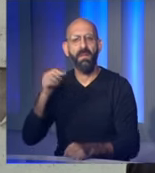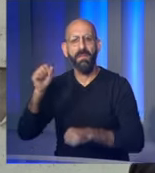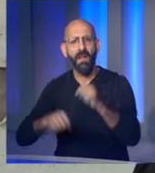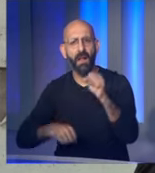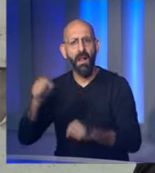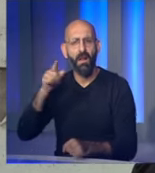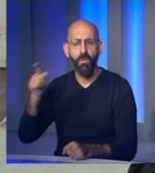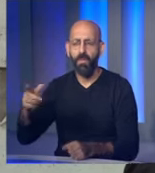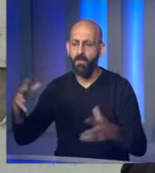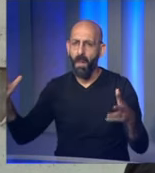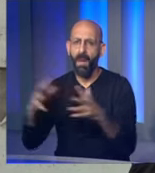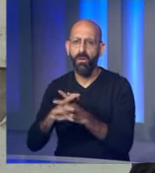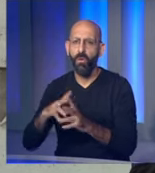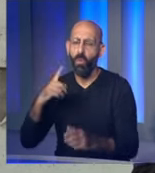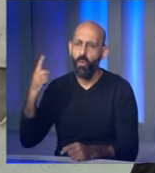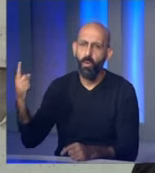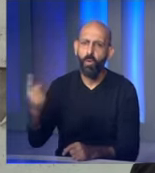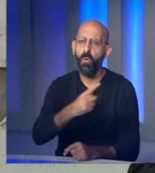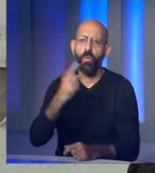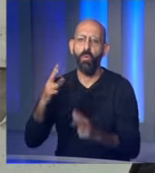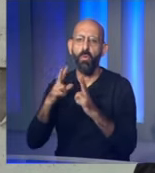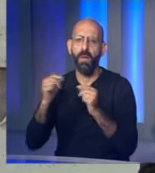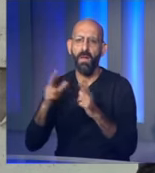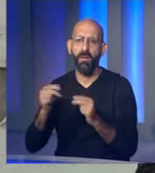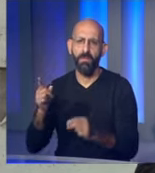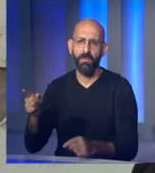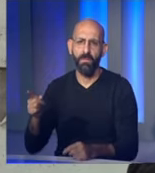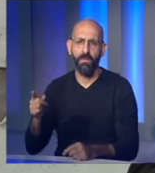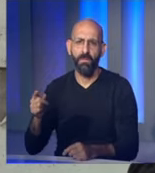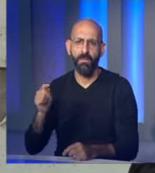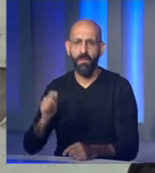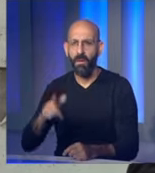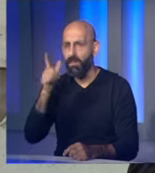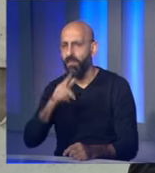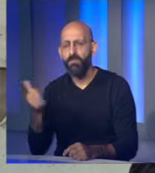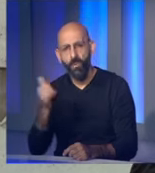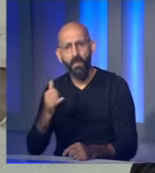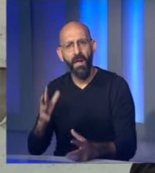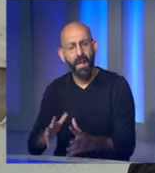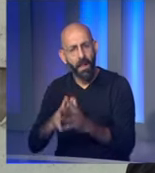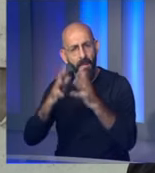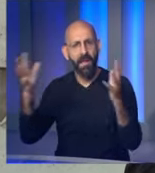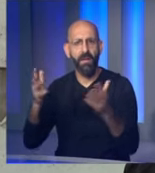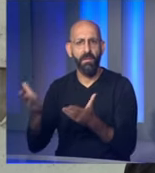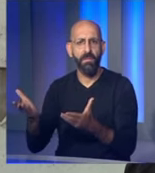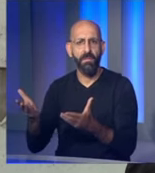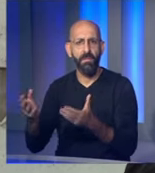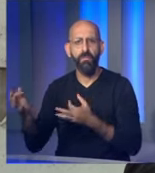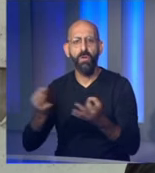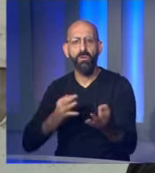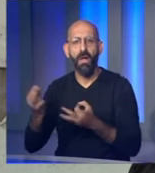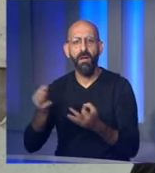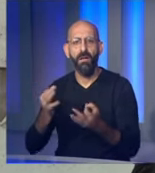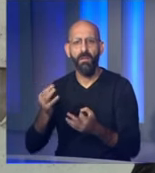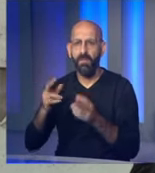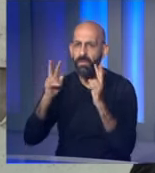استقلال الحريه استقلال الكرامه استقلال السياده والاستقلال يلي هو بيجمع